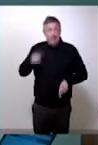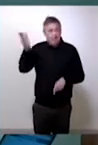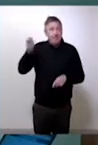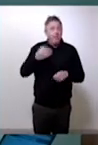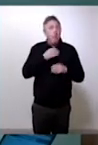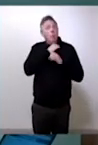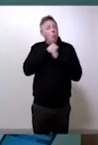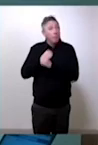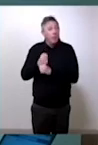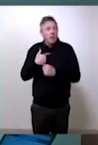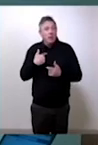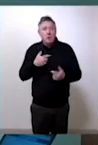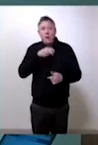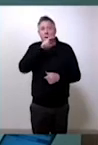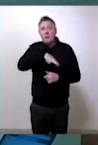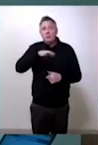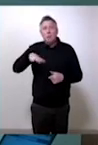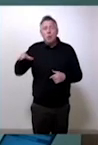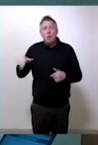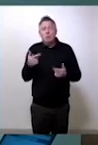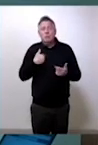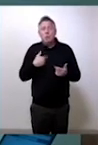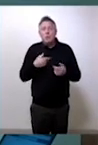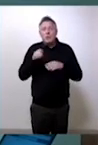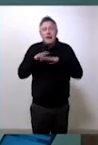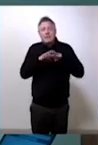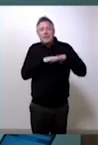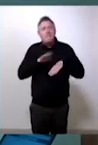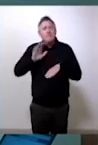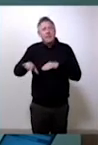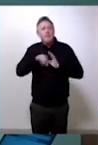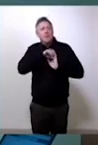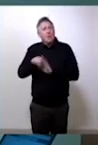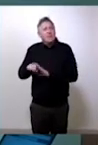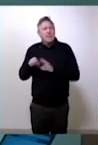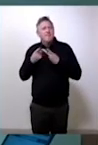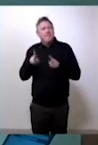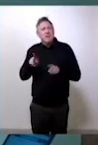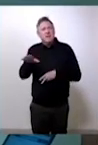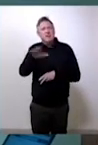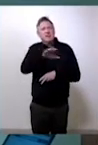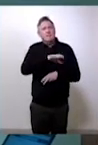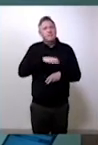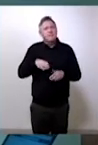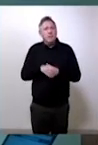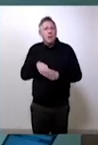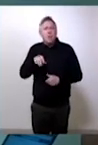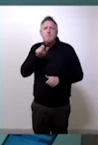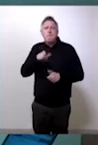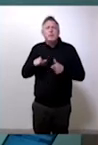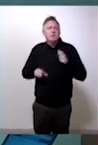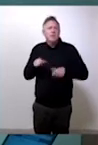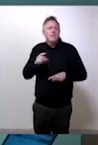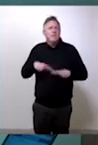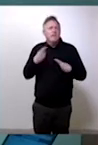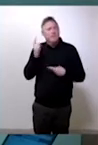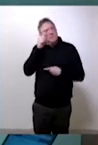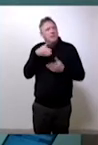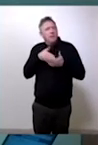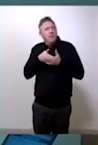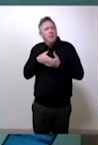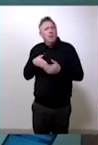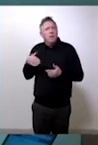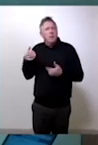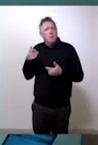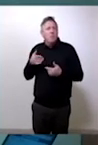l'attribution de logements, en particulier dans les quartiers politiques de la ville, de manière à ne pas mettre que les personnes les plus en difficulté dans ces quartiers-là, mais on a quand même